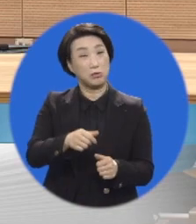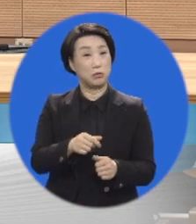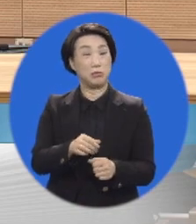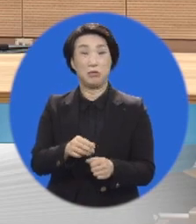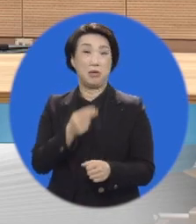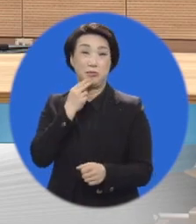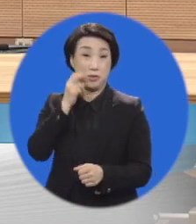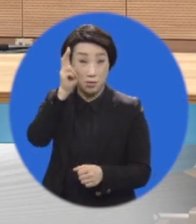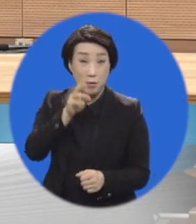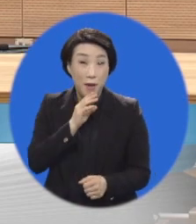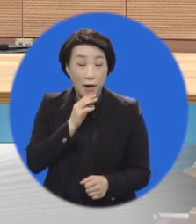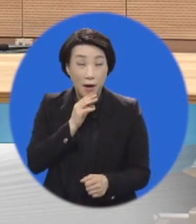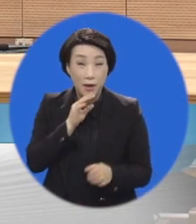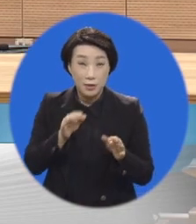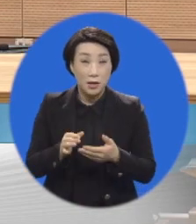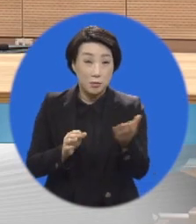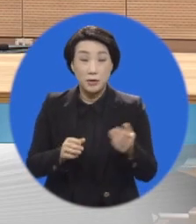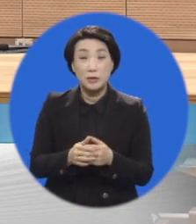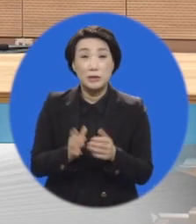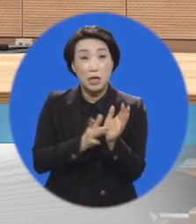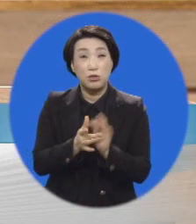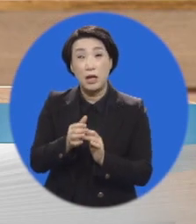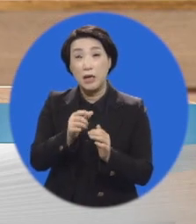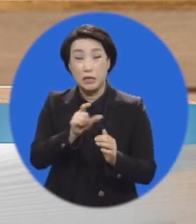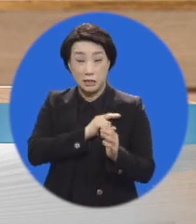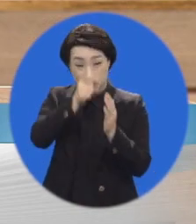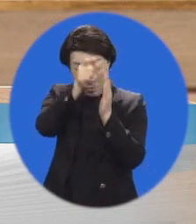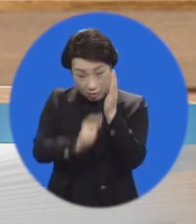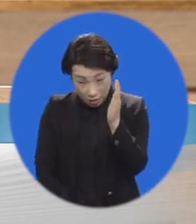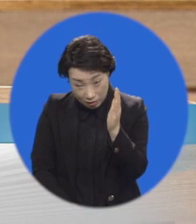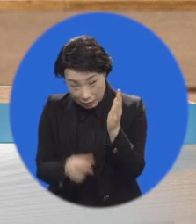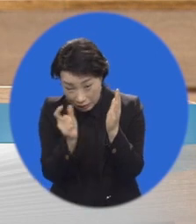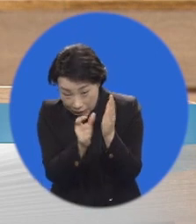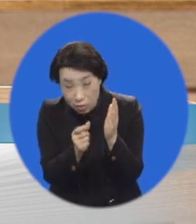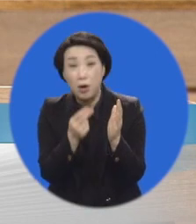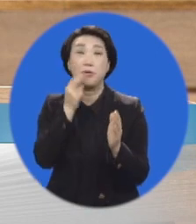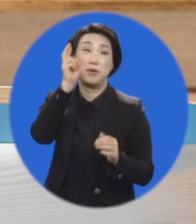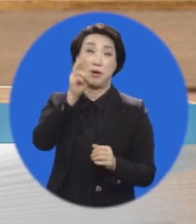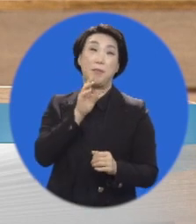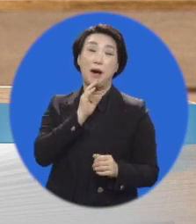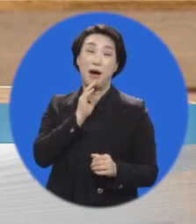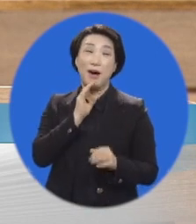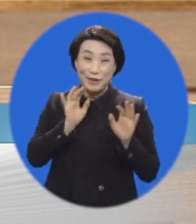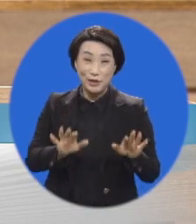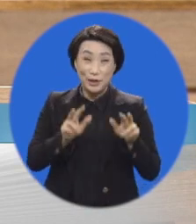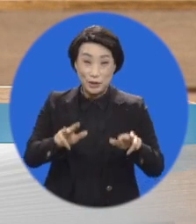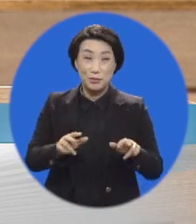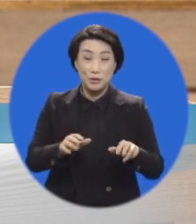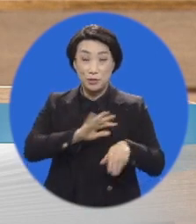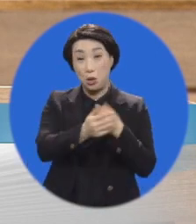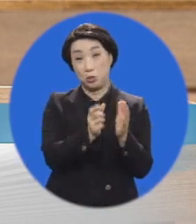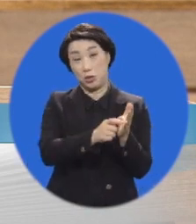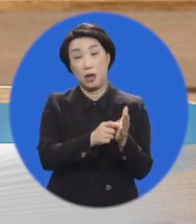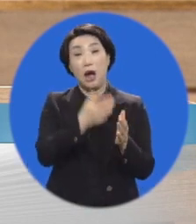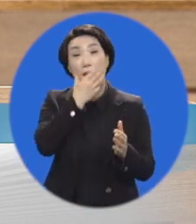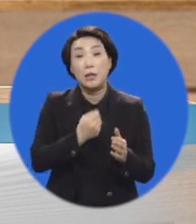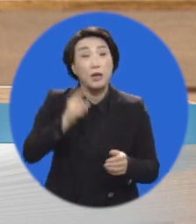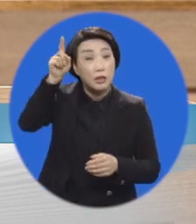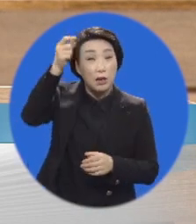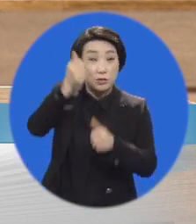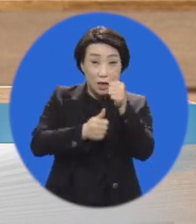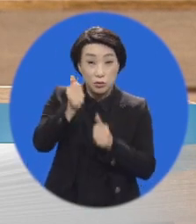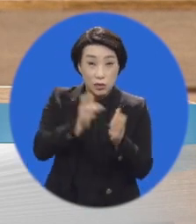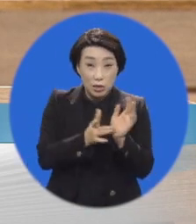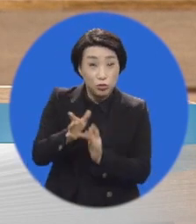없고 족보 속에 첫 번째 나올 수도 없고 아브라함과 다이조자순 예수 뒤에 세계니라 하는 데서 다 아브라함